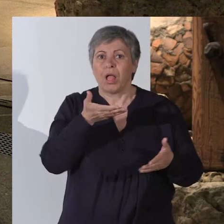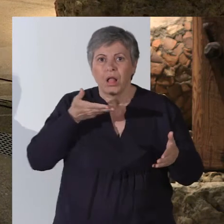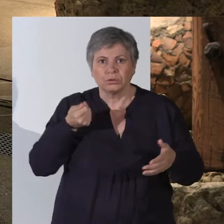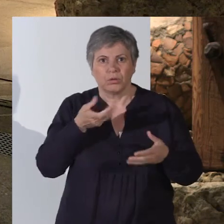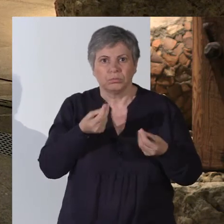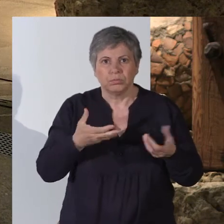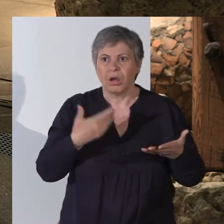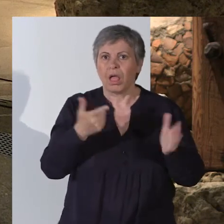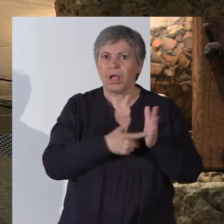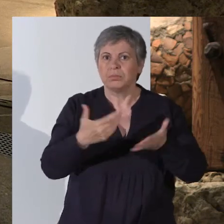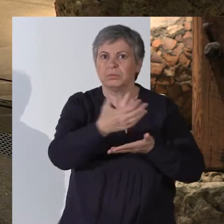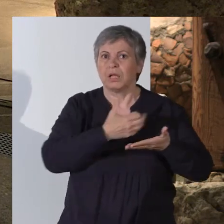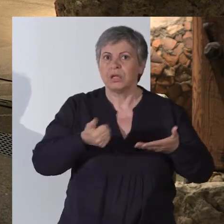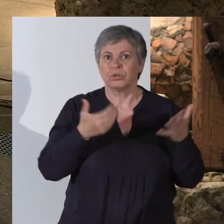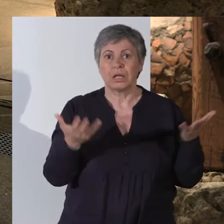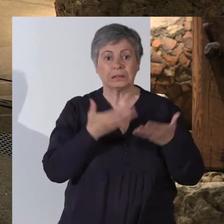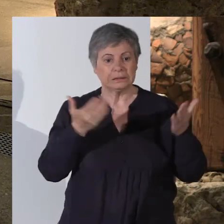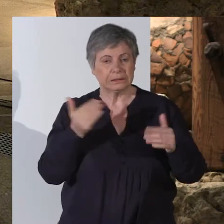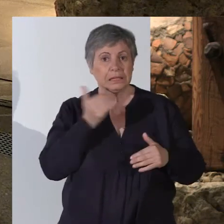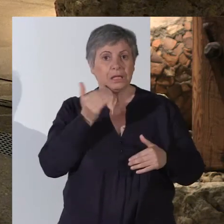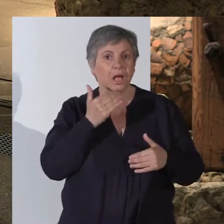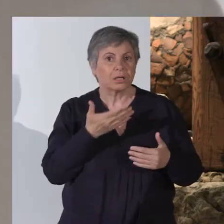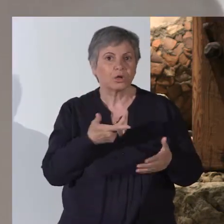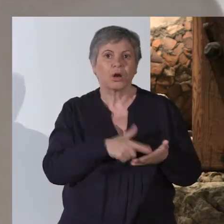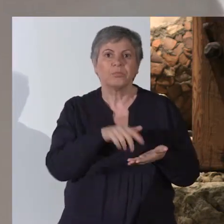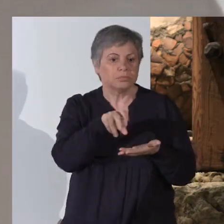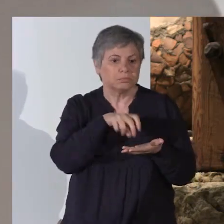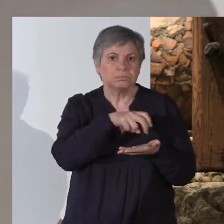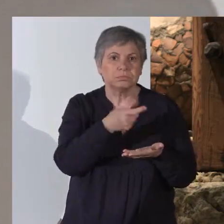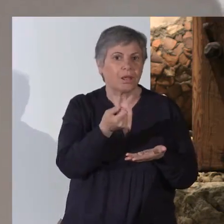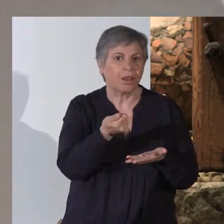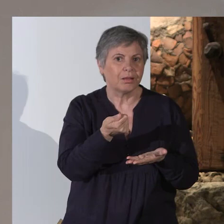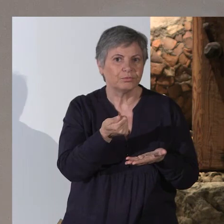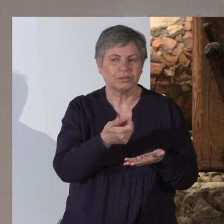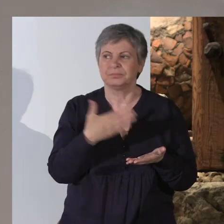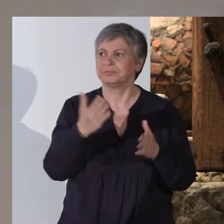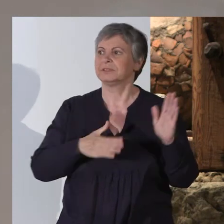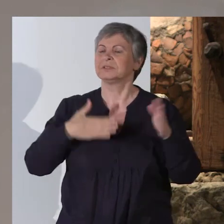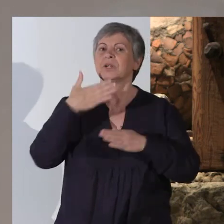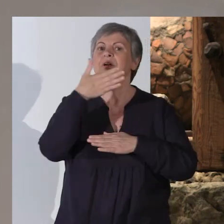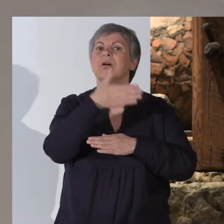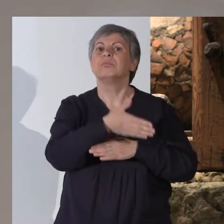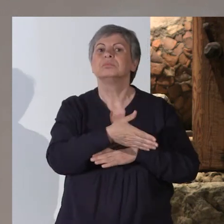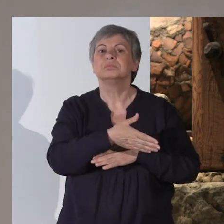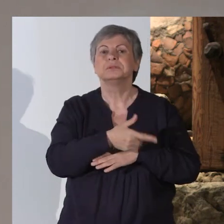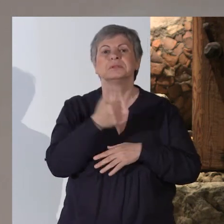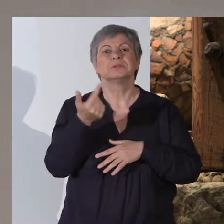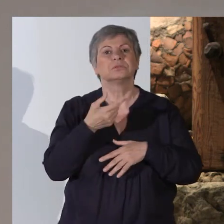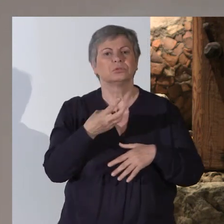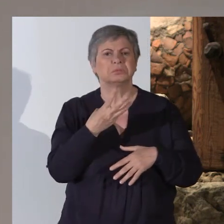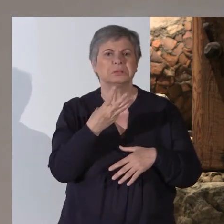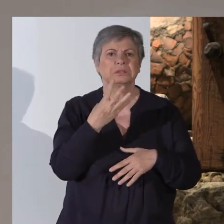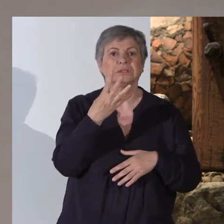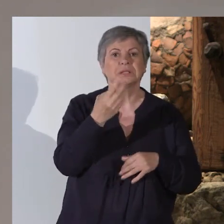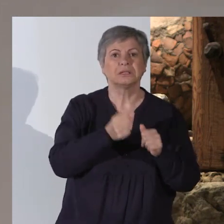αλλόκοτα οπότε έπρεπε κάτι να κάνουμε για να μαζέψουμε λεφτά πήγα λοιπόν με σκοπό να κάνουμε τρεις μήνες τέσσερις πρόβα και